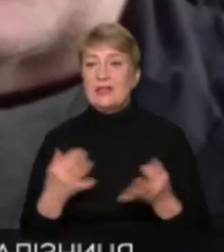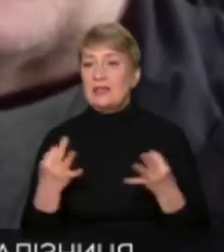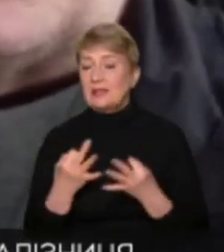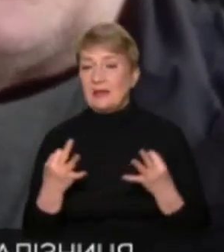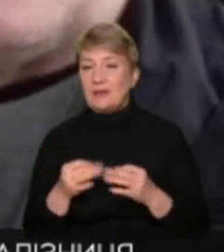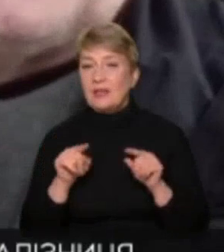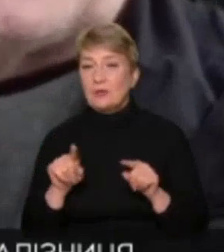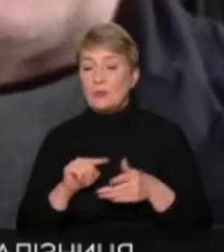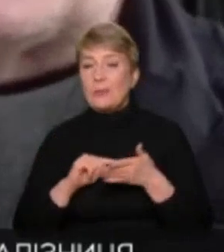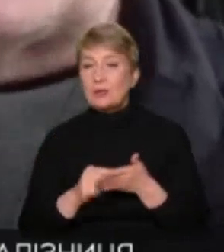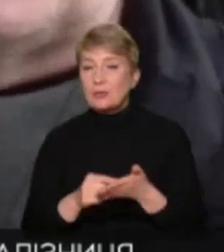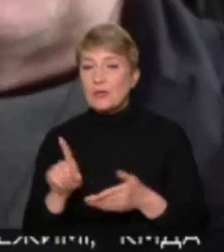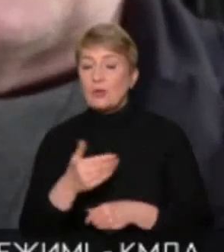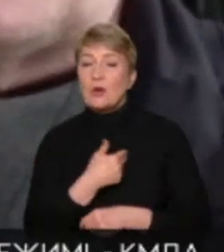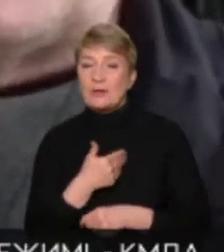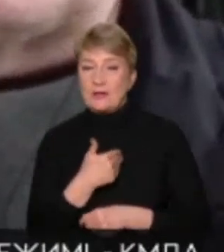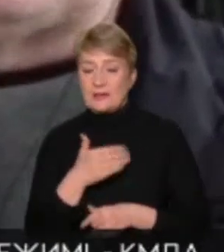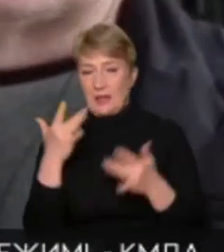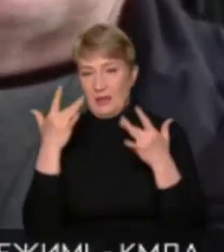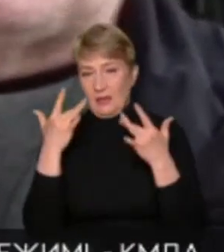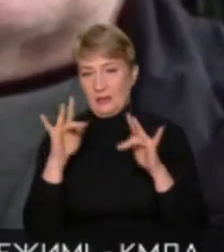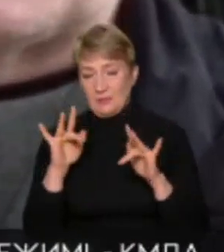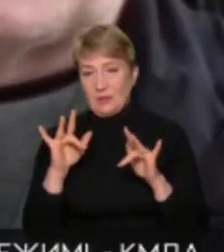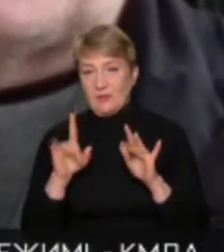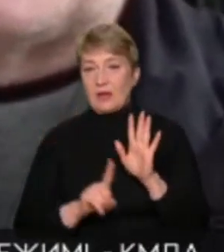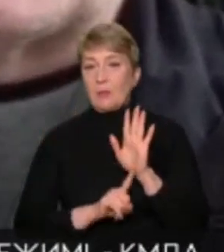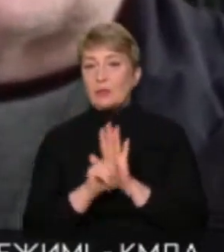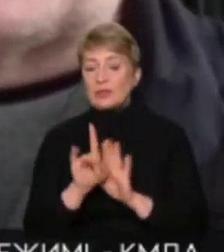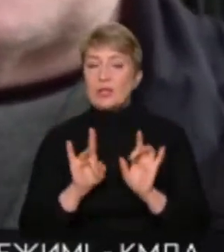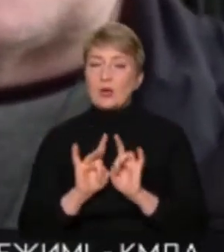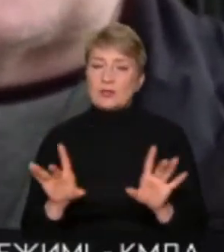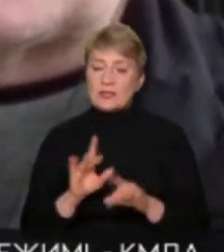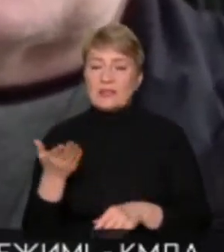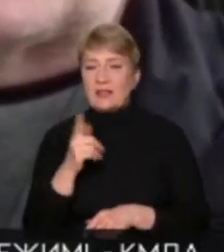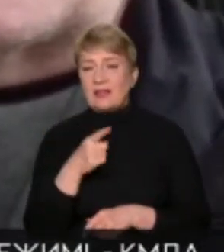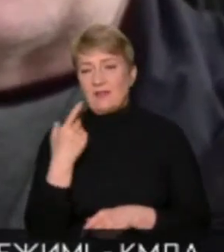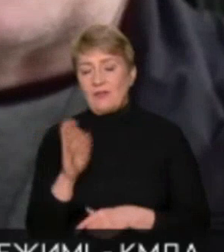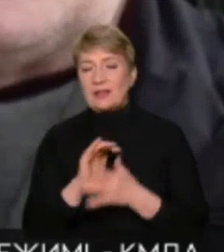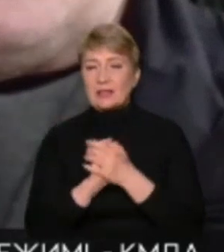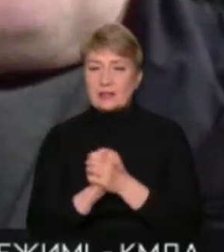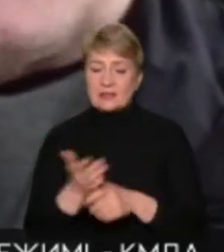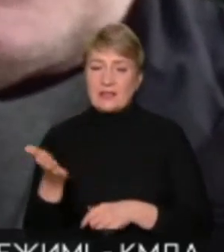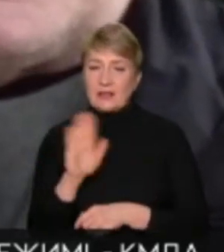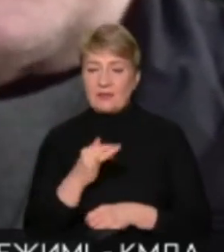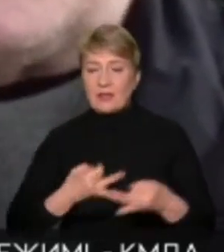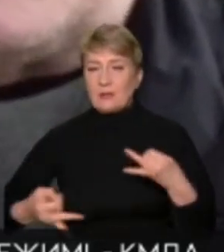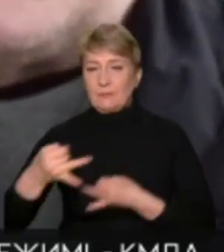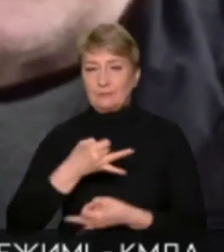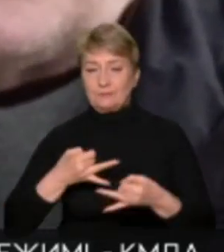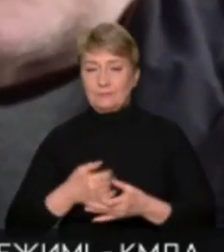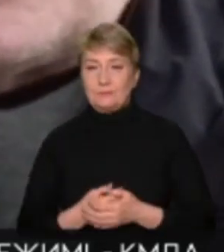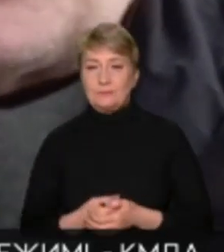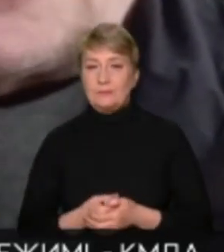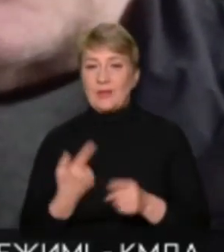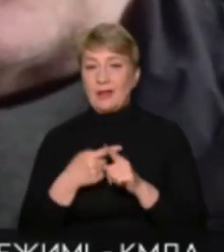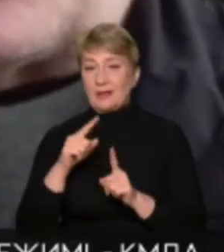вони ставили. Вони несподівано стали голубами миру і починають розповідати про те, що давайте дружити, давайте сідати за стіл перемови. І ви знаєте, ці